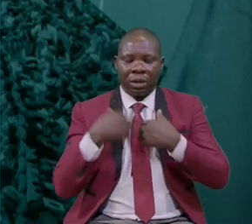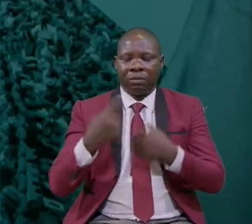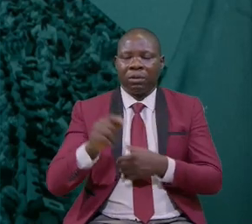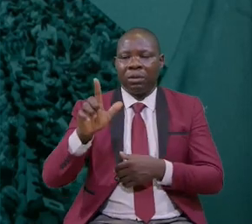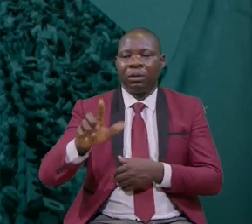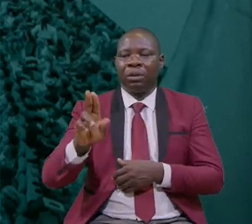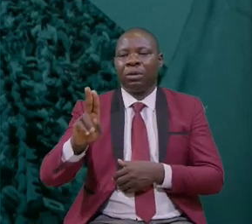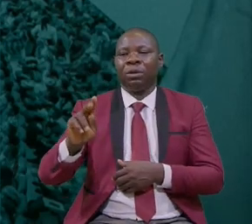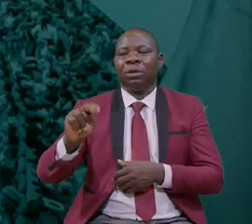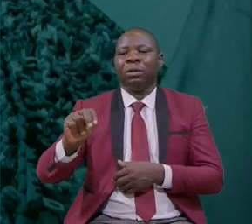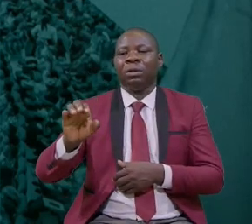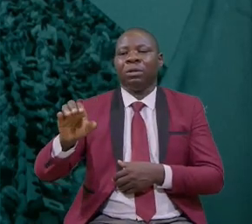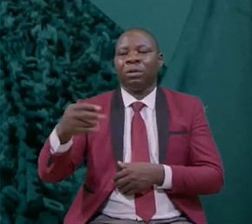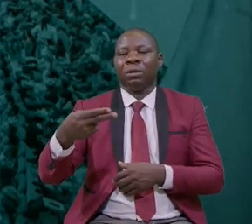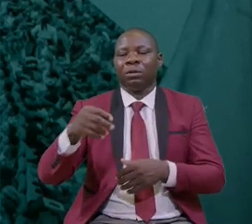séance-là.